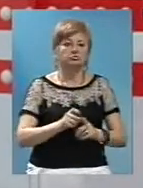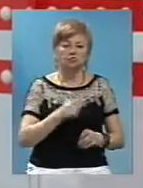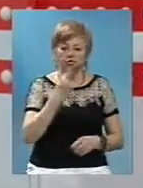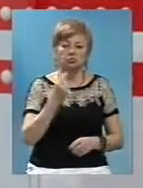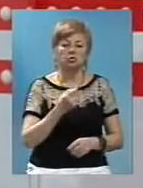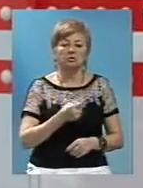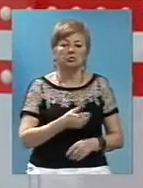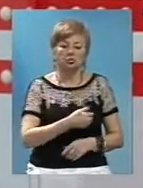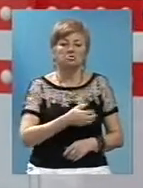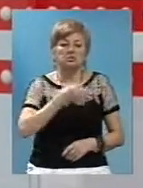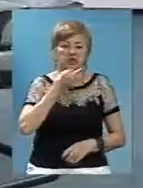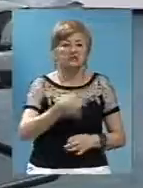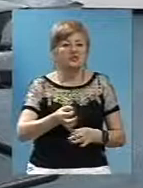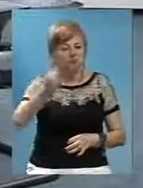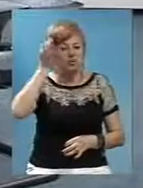Дивіться,